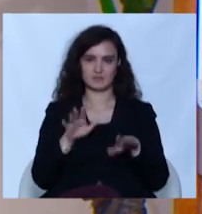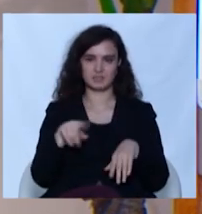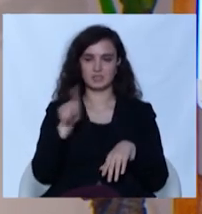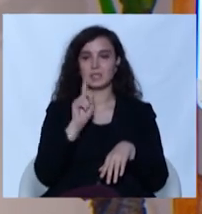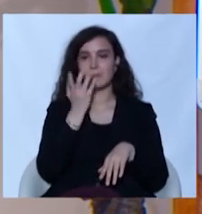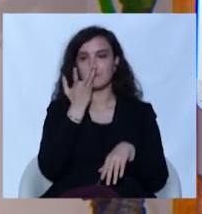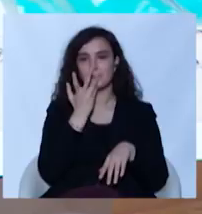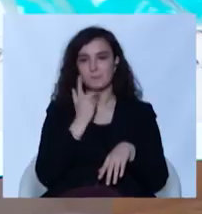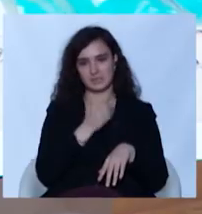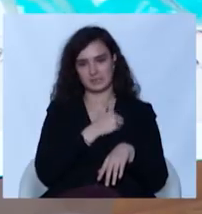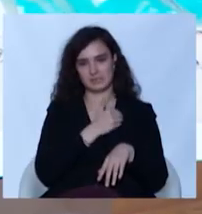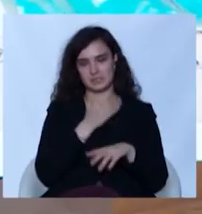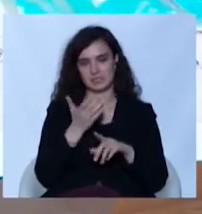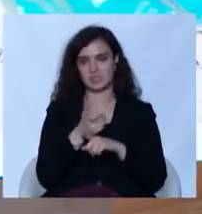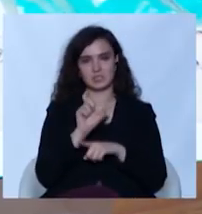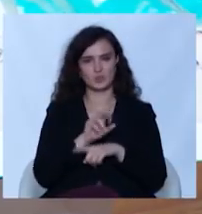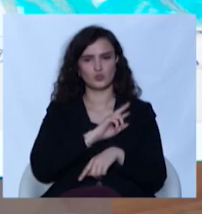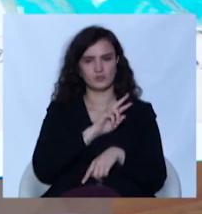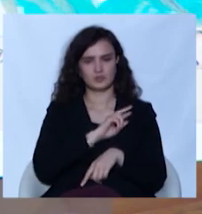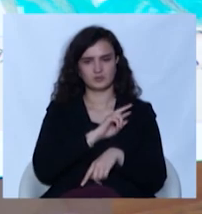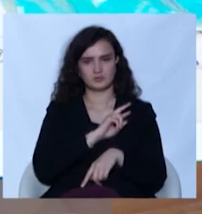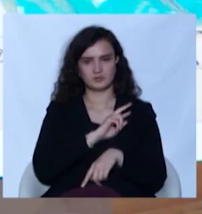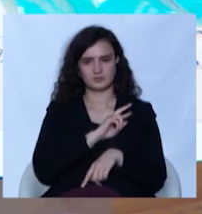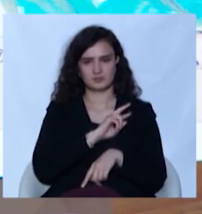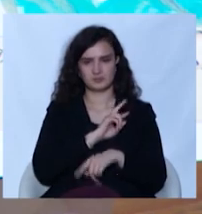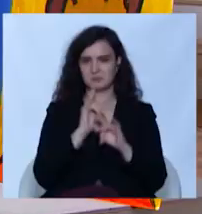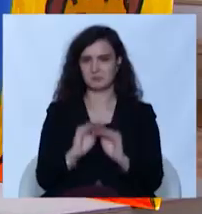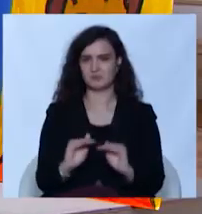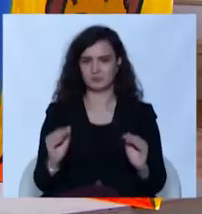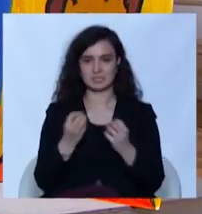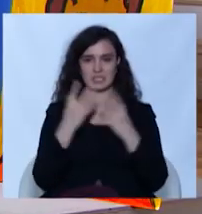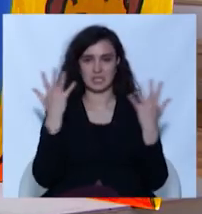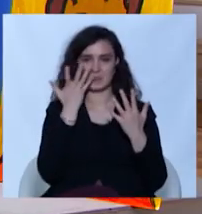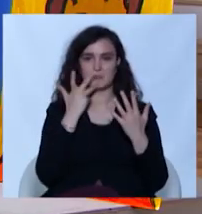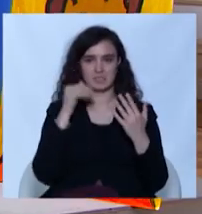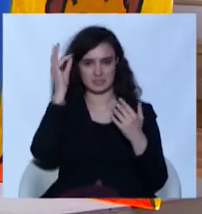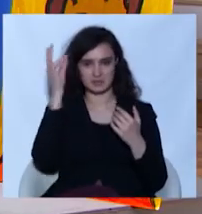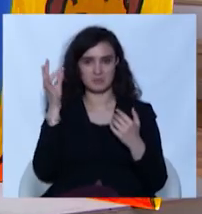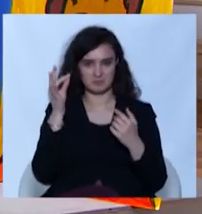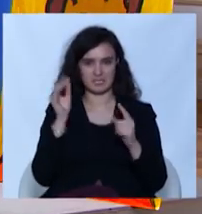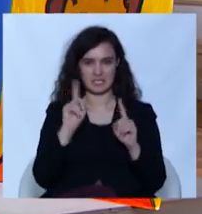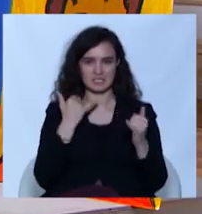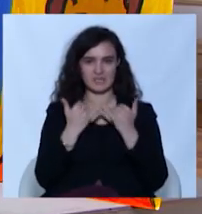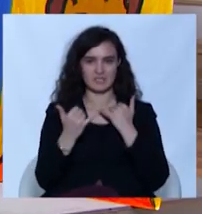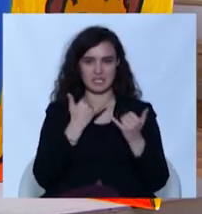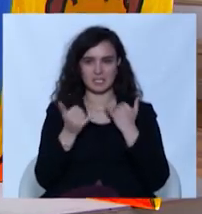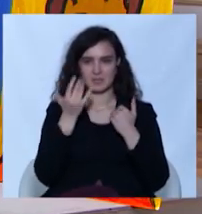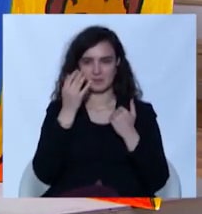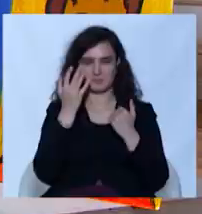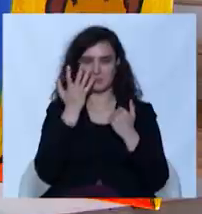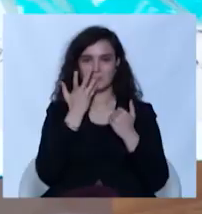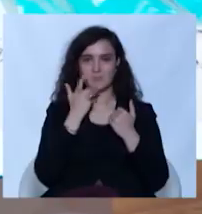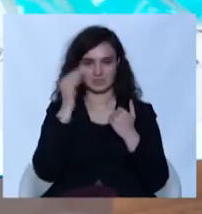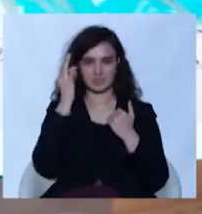რა ფერი გინდა. ძალიან უყვართ პატარებს ღია ფერის თმები. რაღაცნაირი ყვითელი თმები უყვართ,